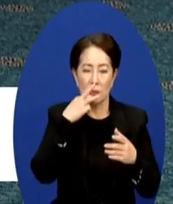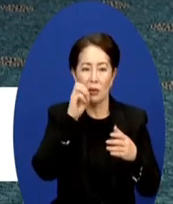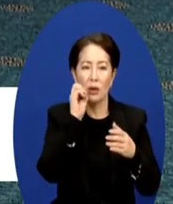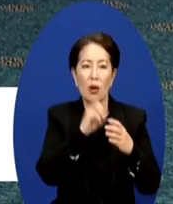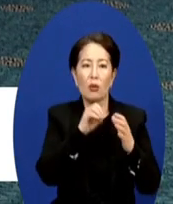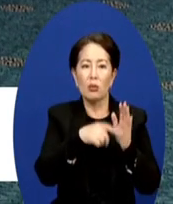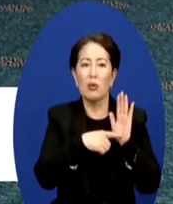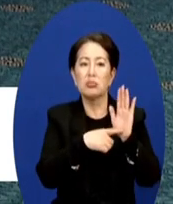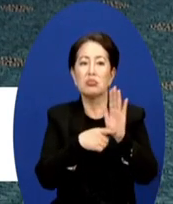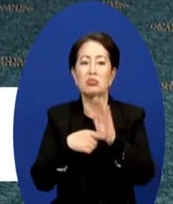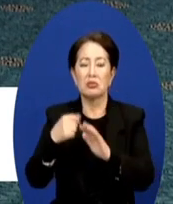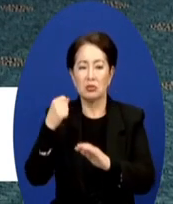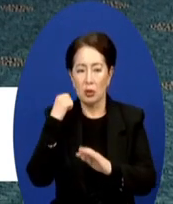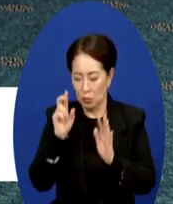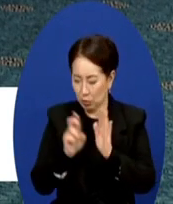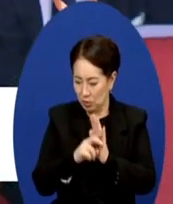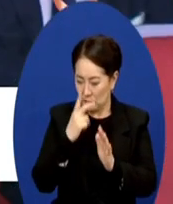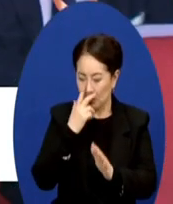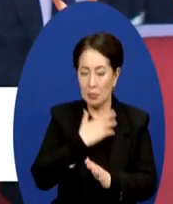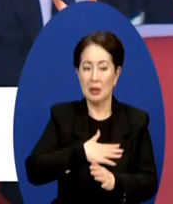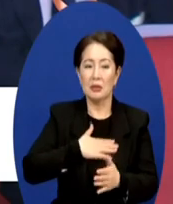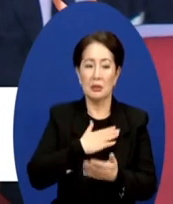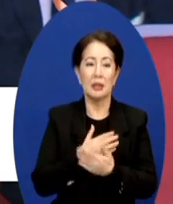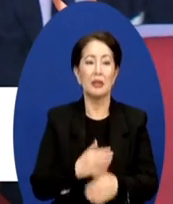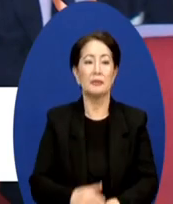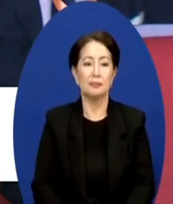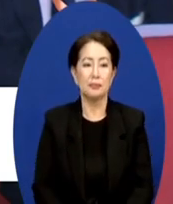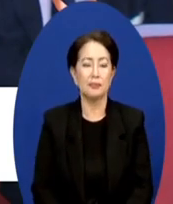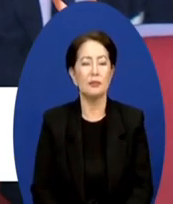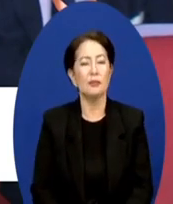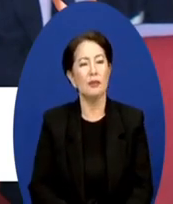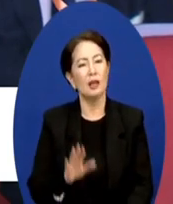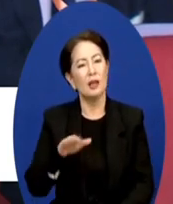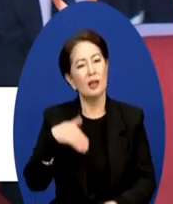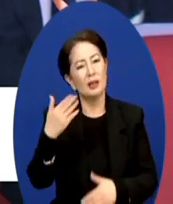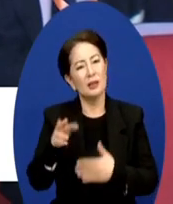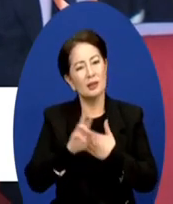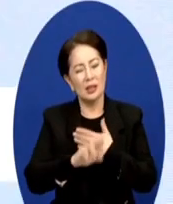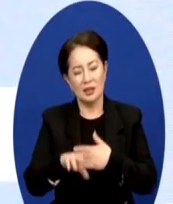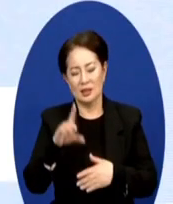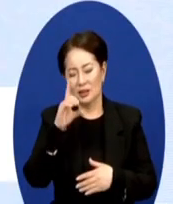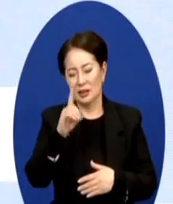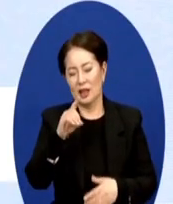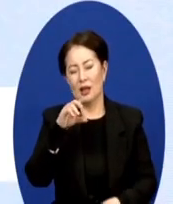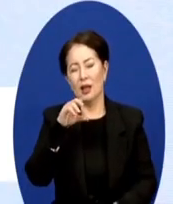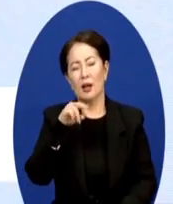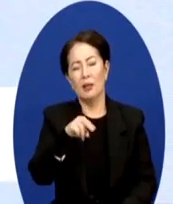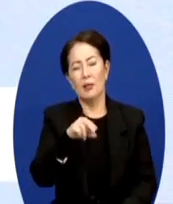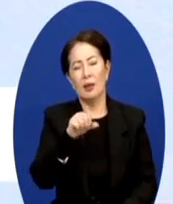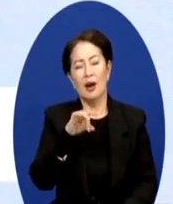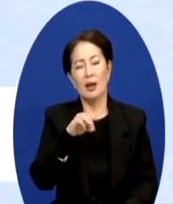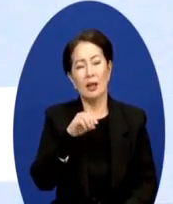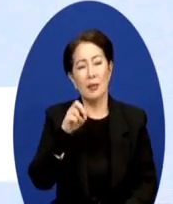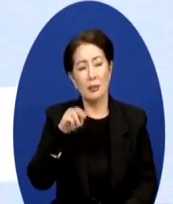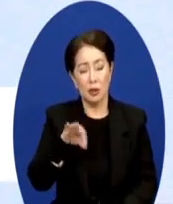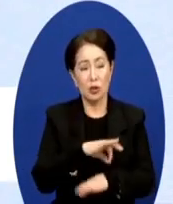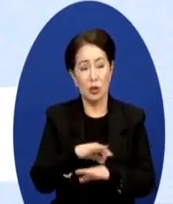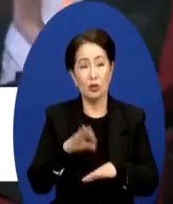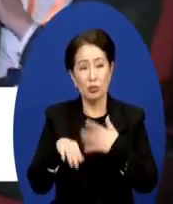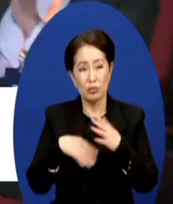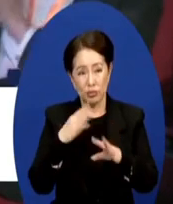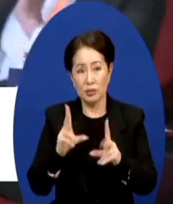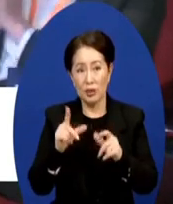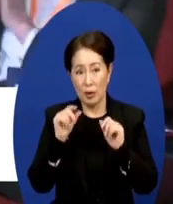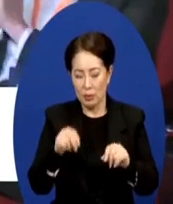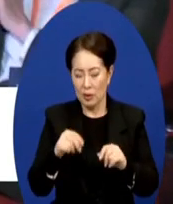даа. Өргөх болсон та ингээд баяртай байна. Цаашид Ди парламент төслийг улам боловсронгуй болгоно, иргэдийн